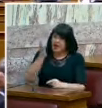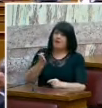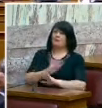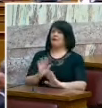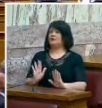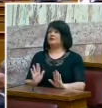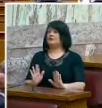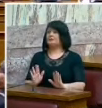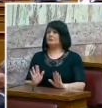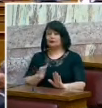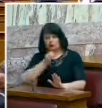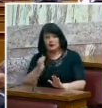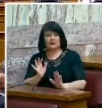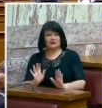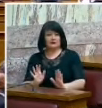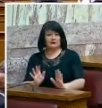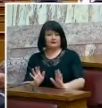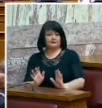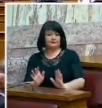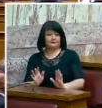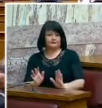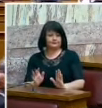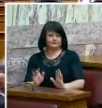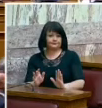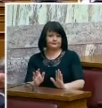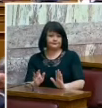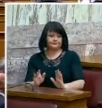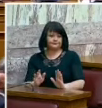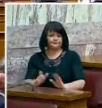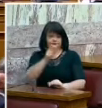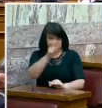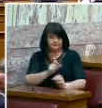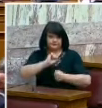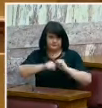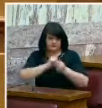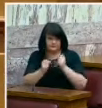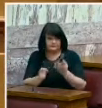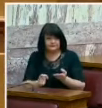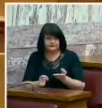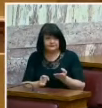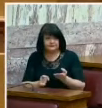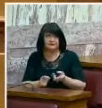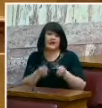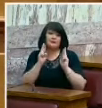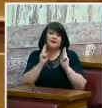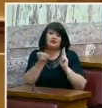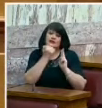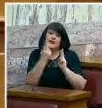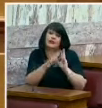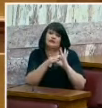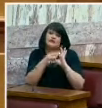πρώτο. Ως προς την προσπάθειά σας συστηματικά